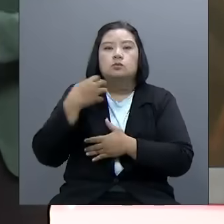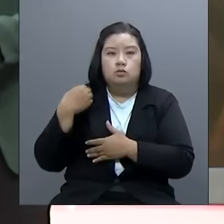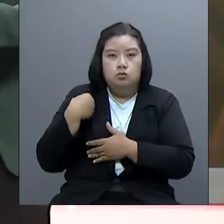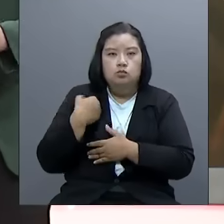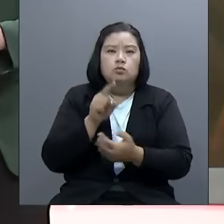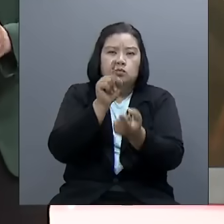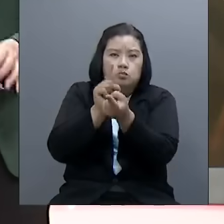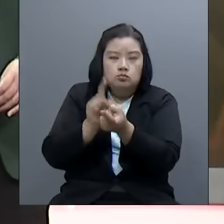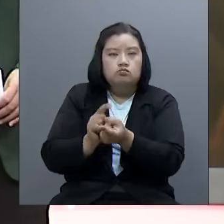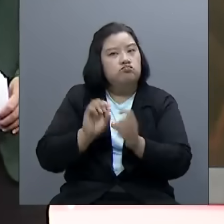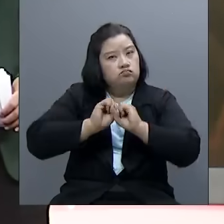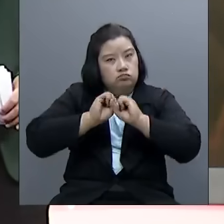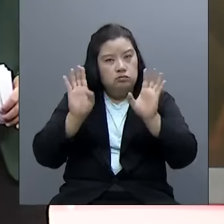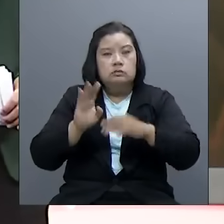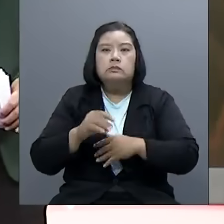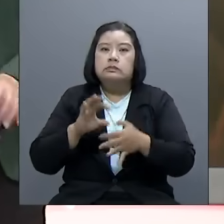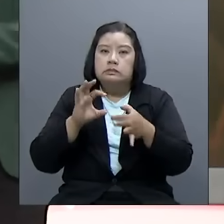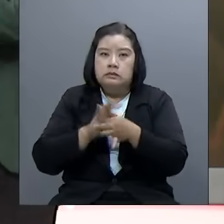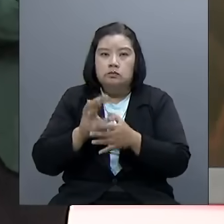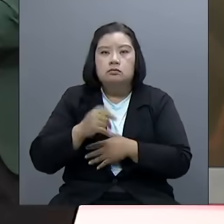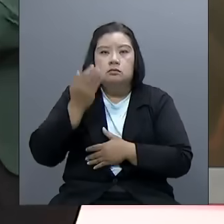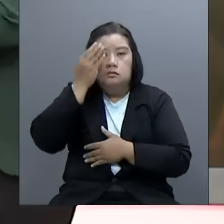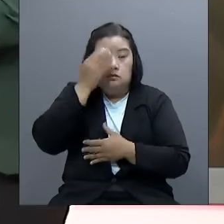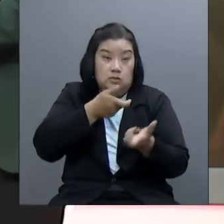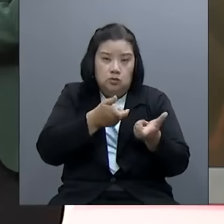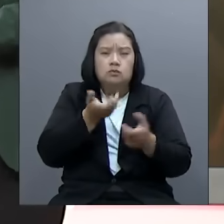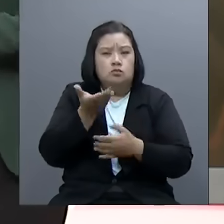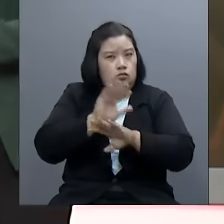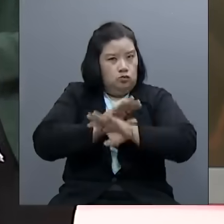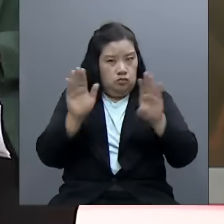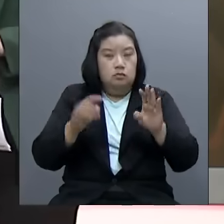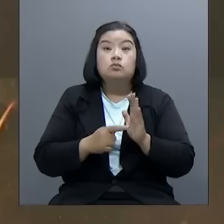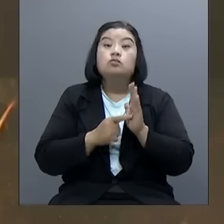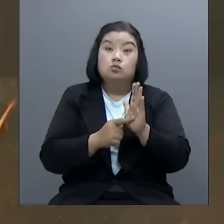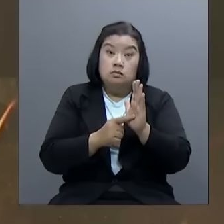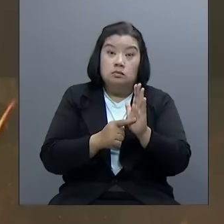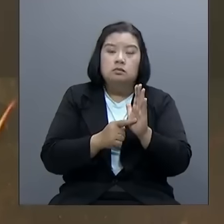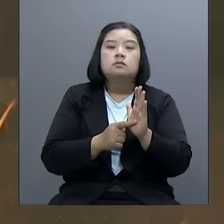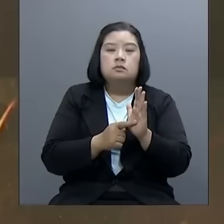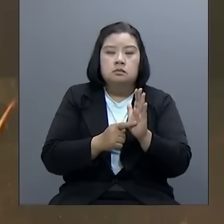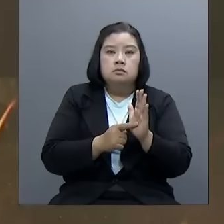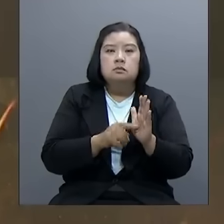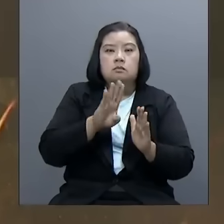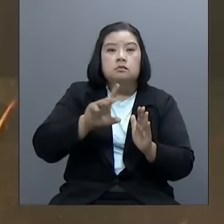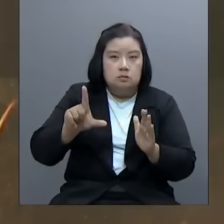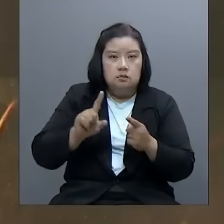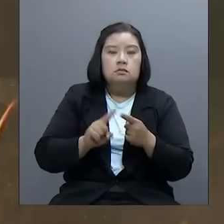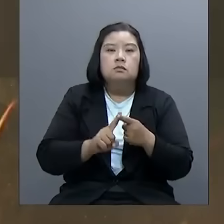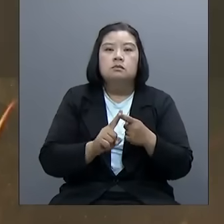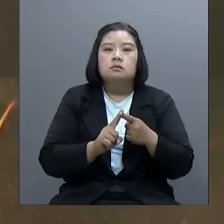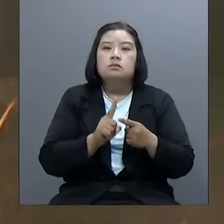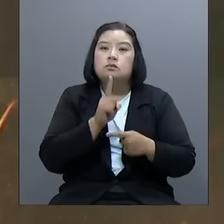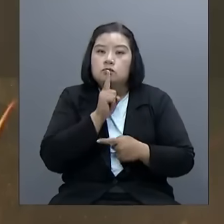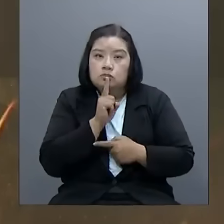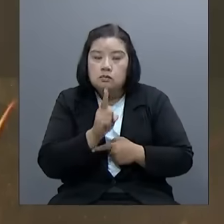แสดงจุดยืนต่อต้านการโจมตีกาซ่านะคะอย่างบาเรนค่ะแล้วก็จอร์แดนเป็นชาติอาหรับเพียงไม่กี่ชาติที่